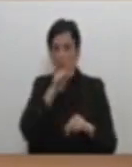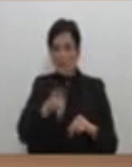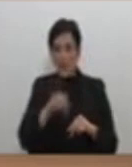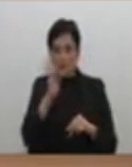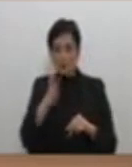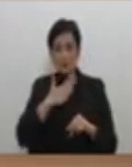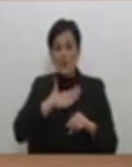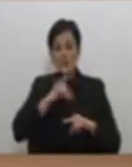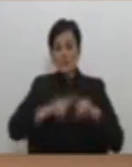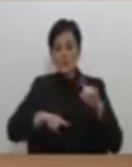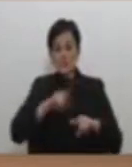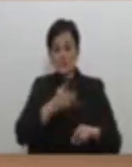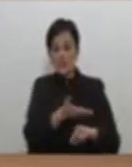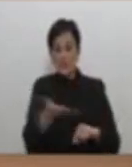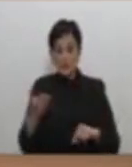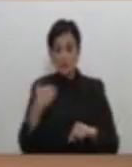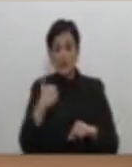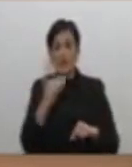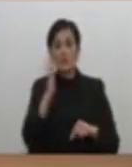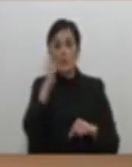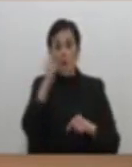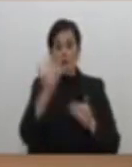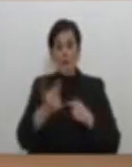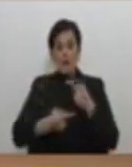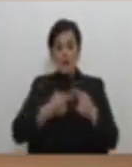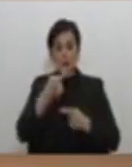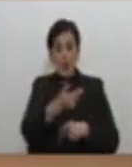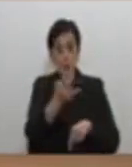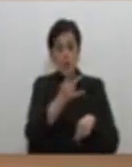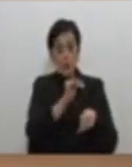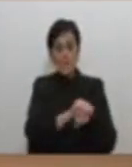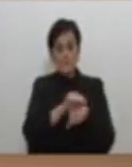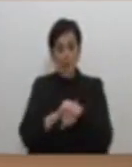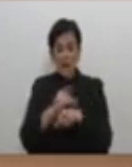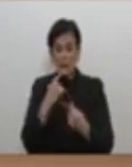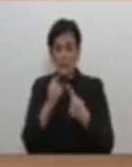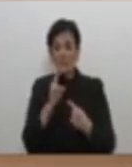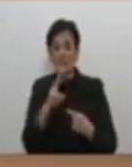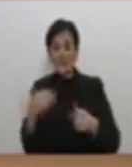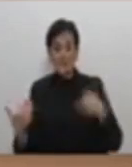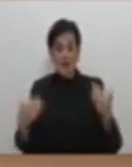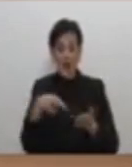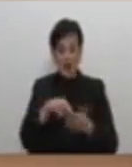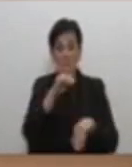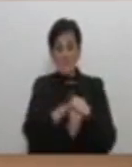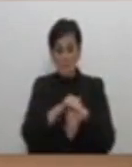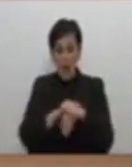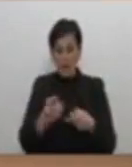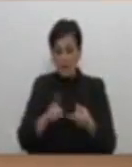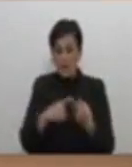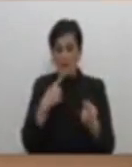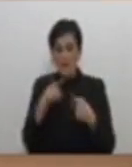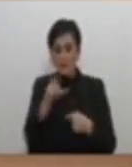ჩვენი სამშობლოს და ჩვენი მომავალი თაობის წინაშე და ფაქტებით ვილაპარაკოს თვით ვის მხარეს დგას. ფაქტებით ვილაპარაკოთ, რადგან აწუხებთ